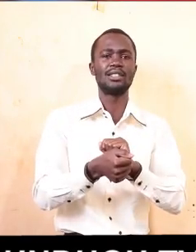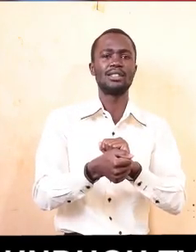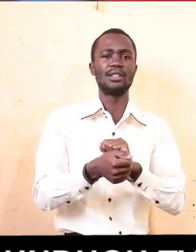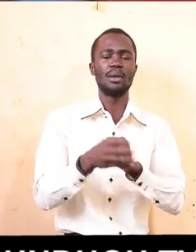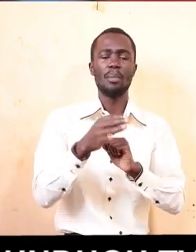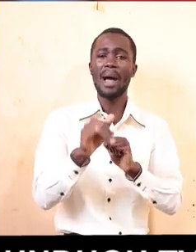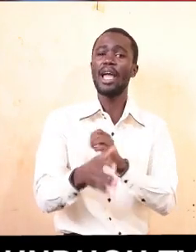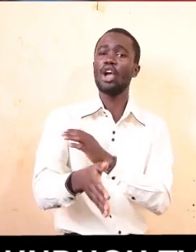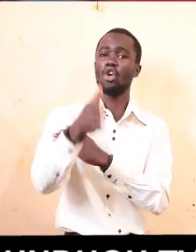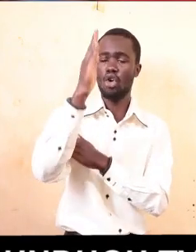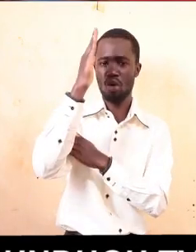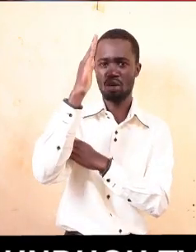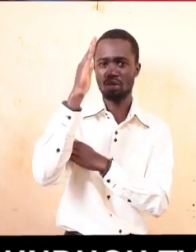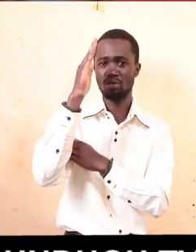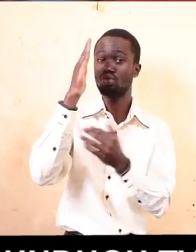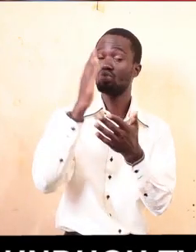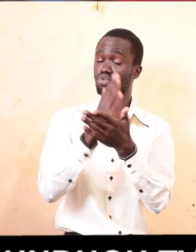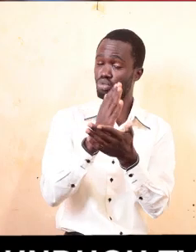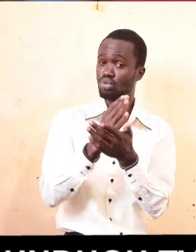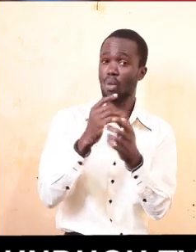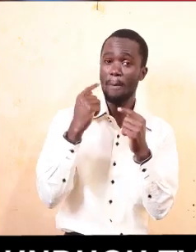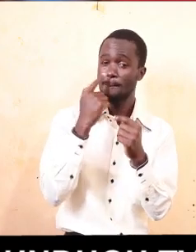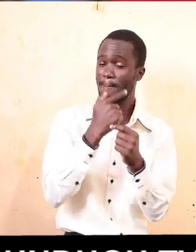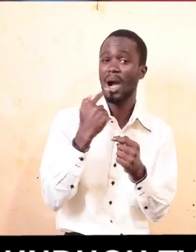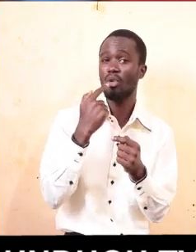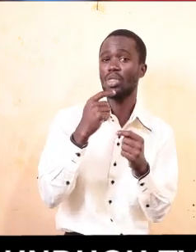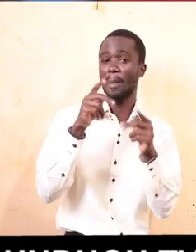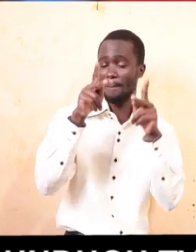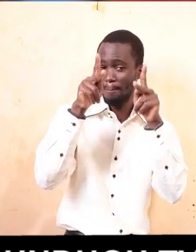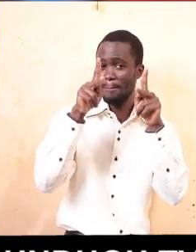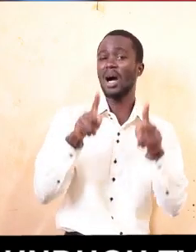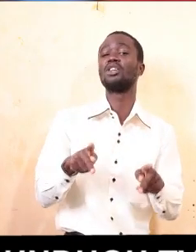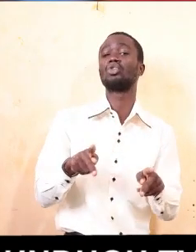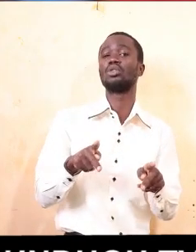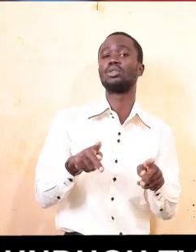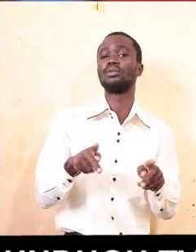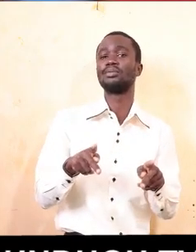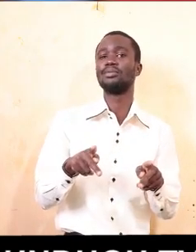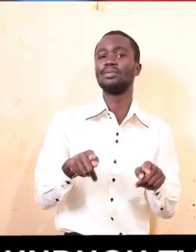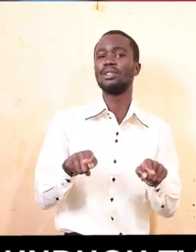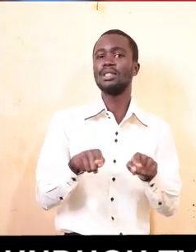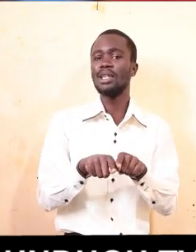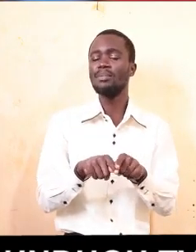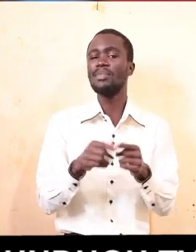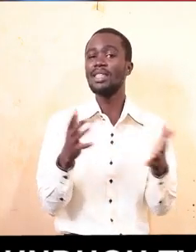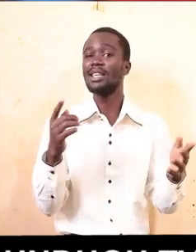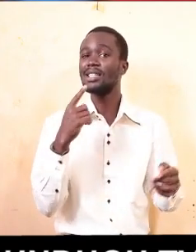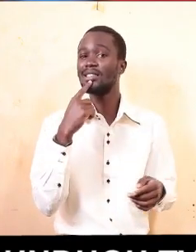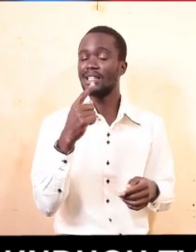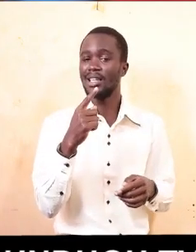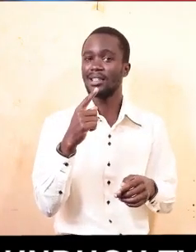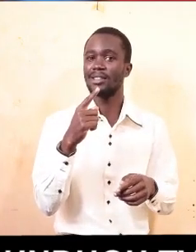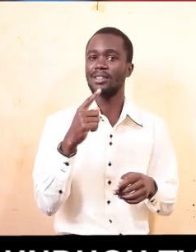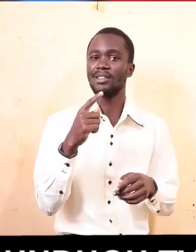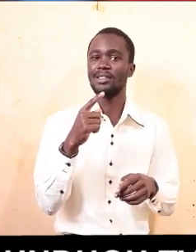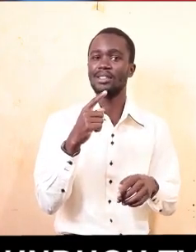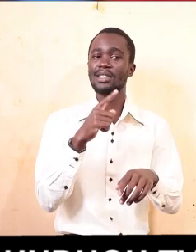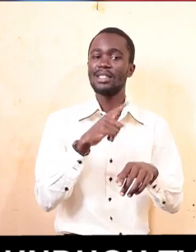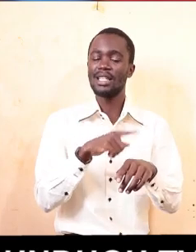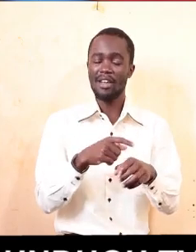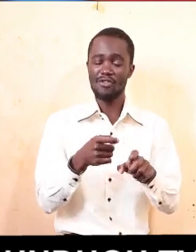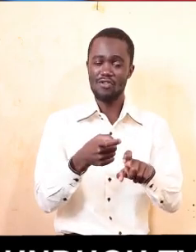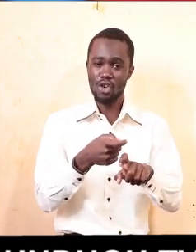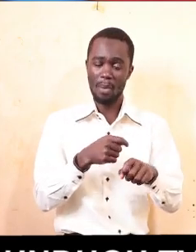Kumbe mdomo wa mtu na matamshi ya mtu yakitoka moyoni